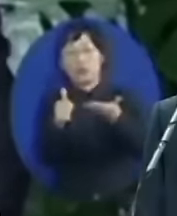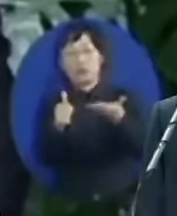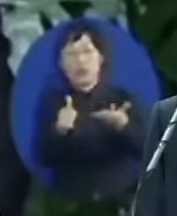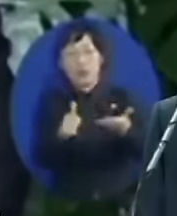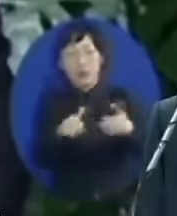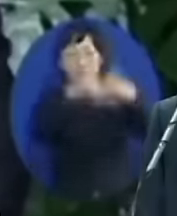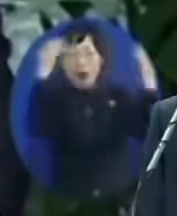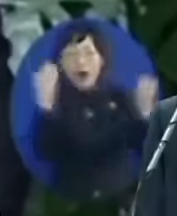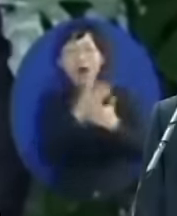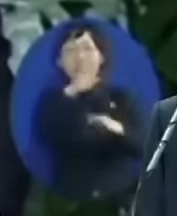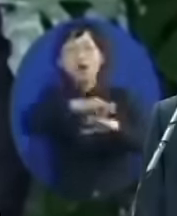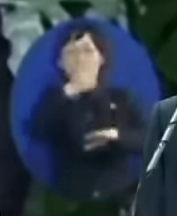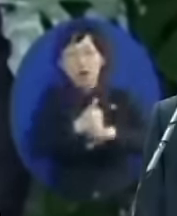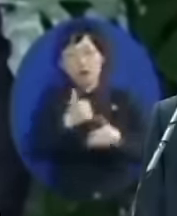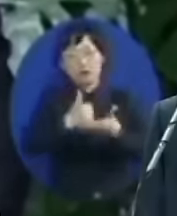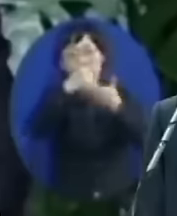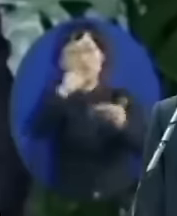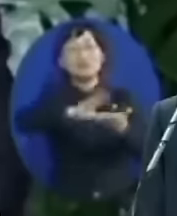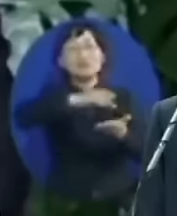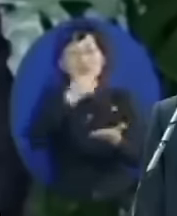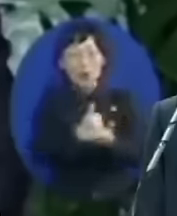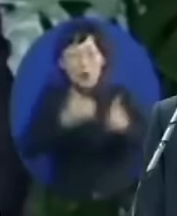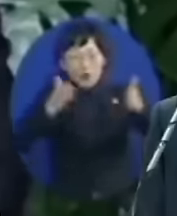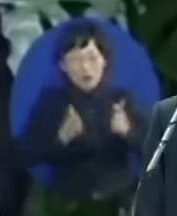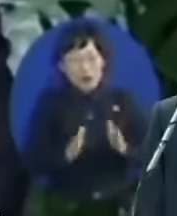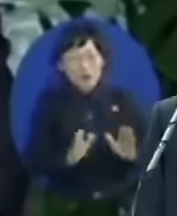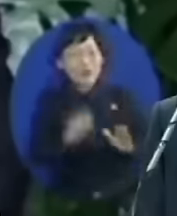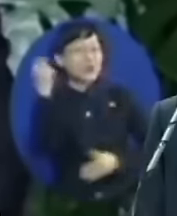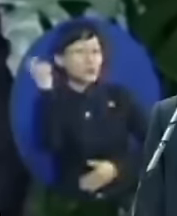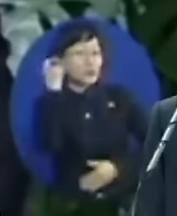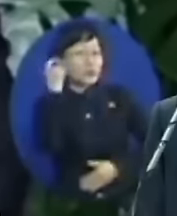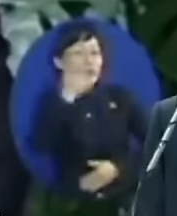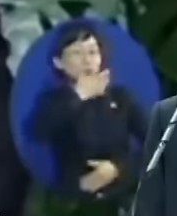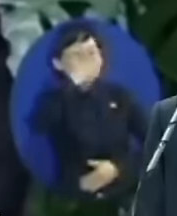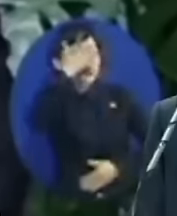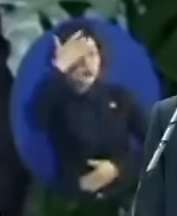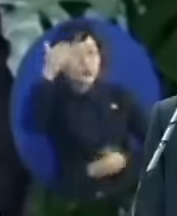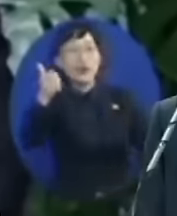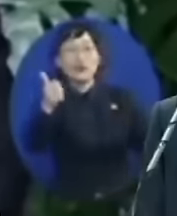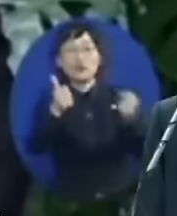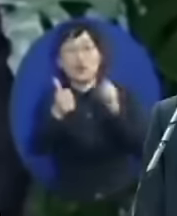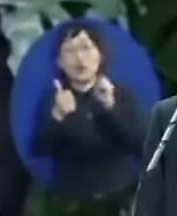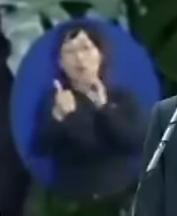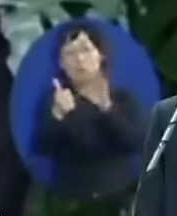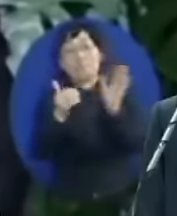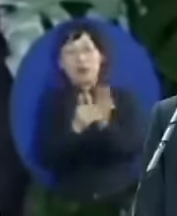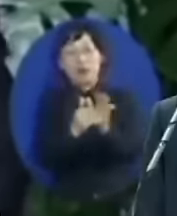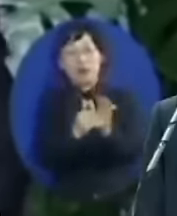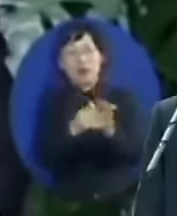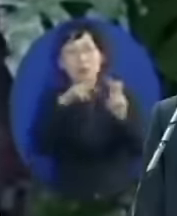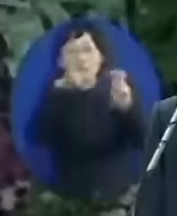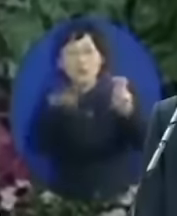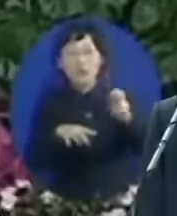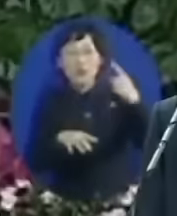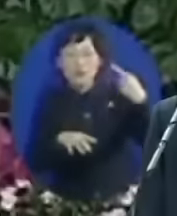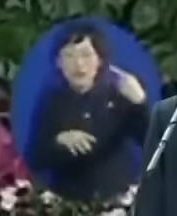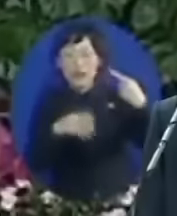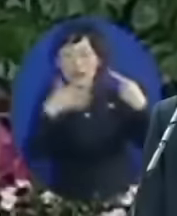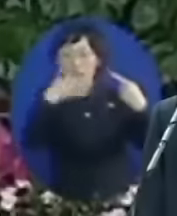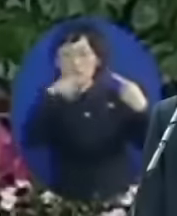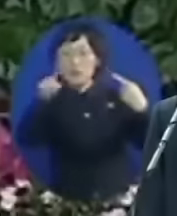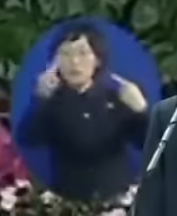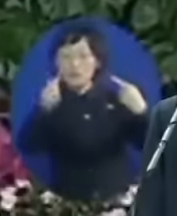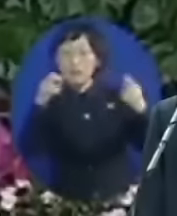왕 만주의 주 그리스도가 탄생하는 그 소식을 꿈을 통해서 말씀한 것입니다. 마태복음 1장 19절로 21절에